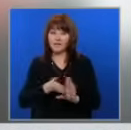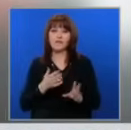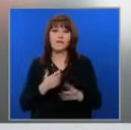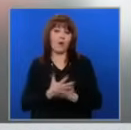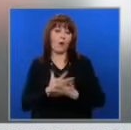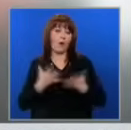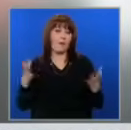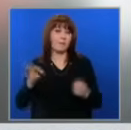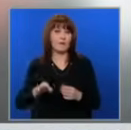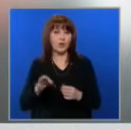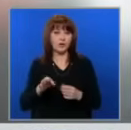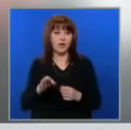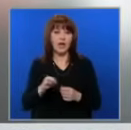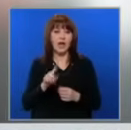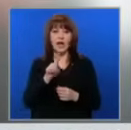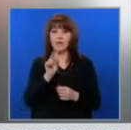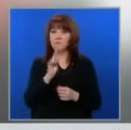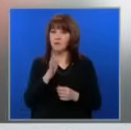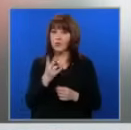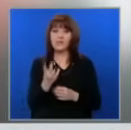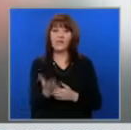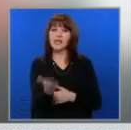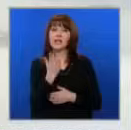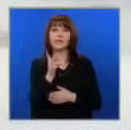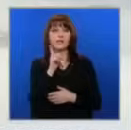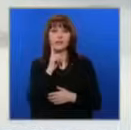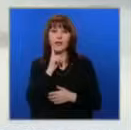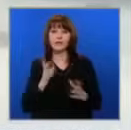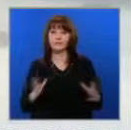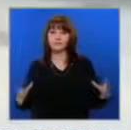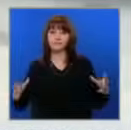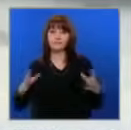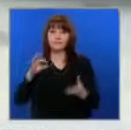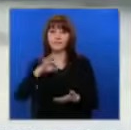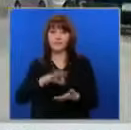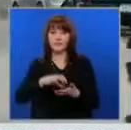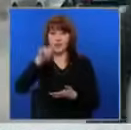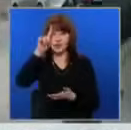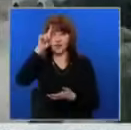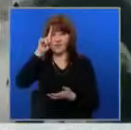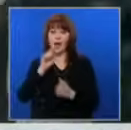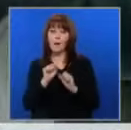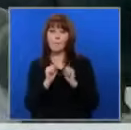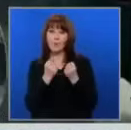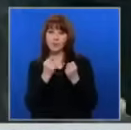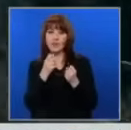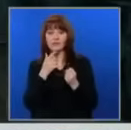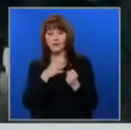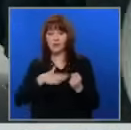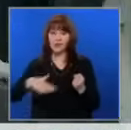заявки. Поне 1-2000 човека мисля, че ще съберем в София. Във вторник, освен в столицата, протести ще има и в